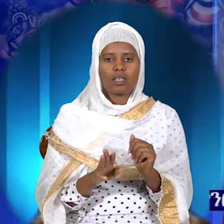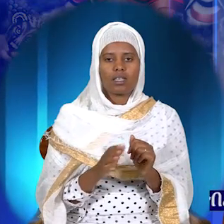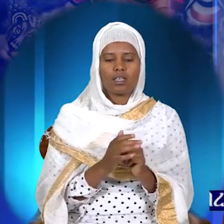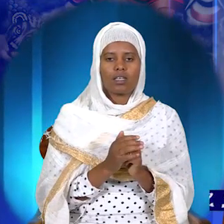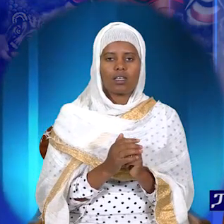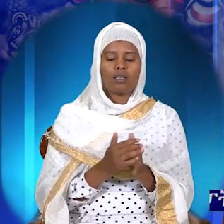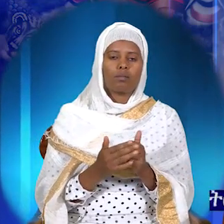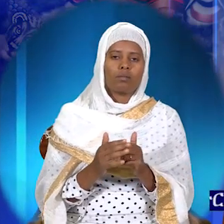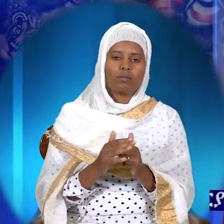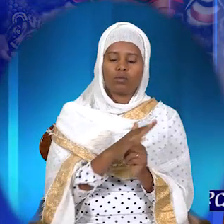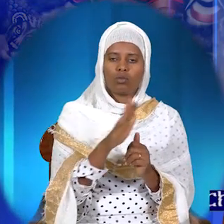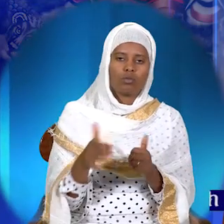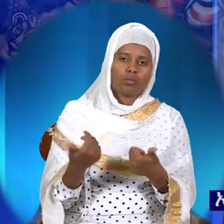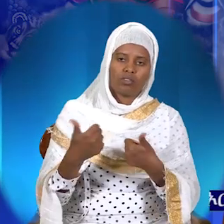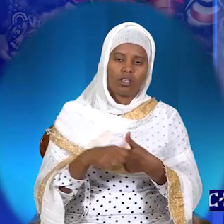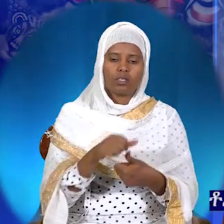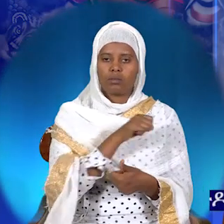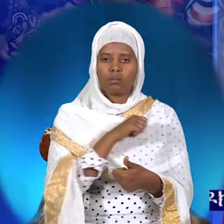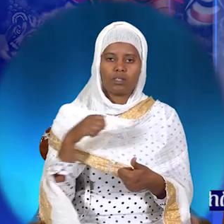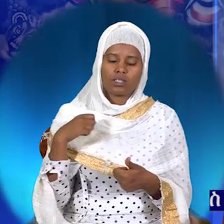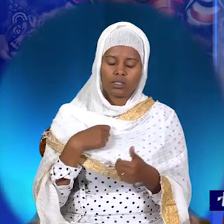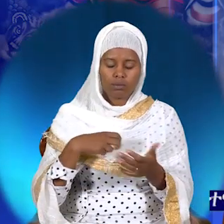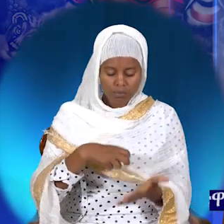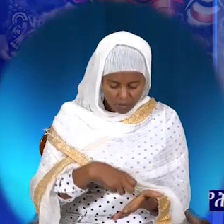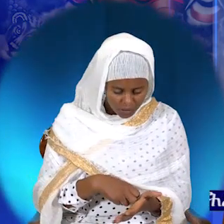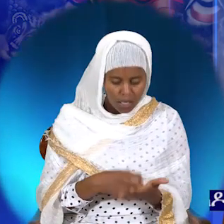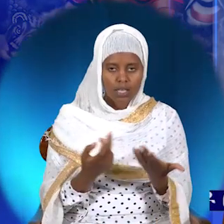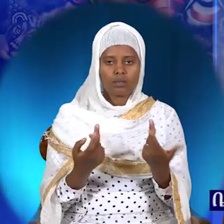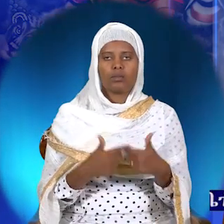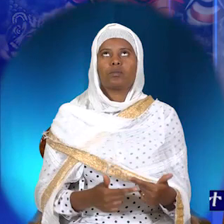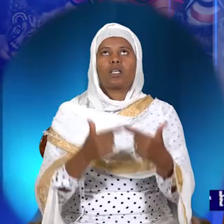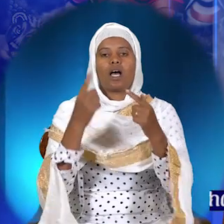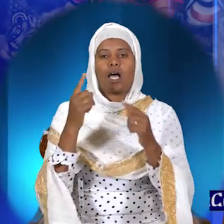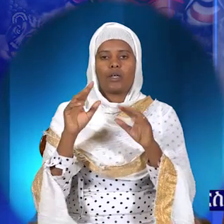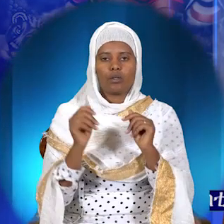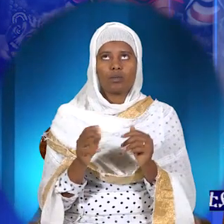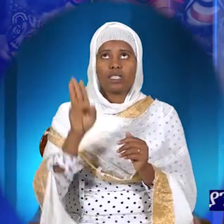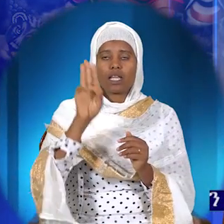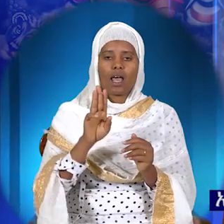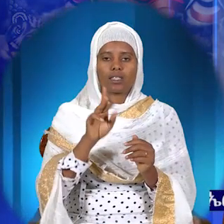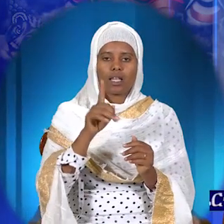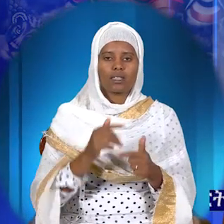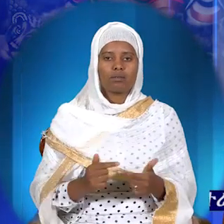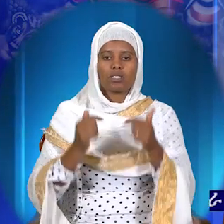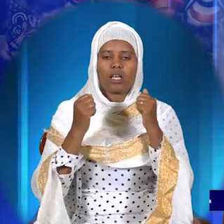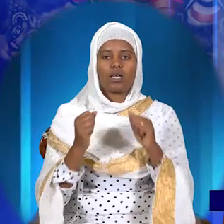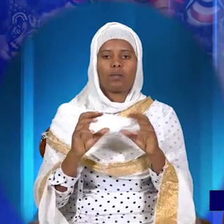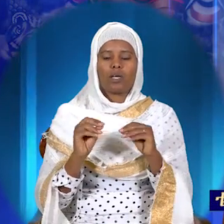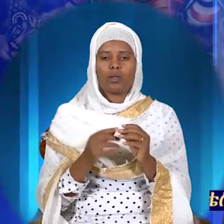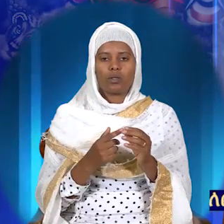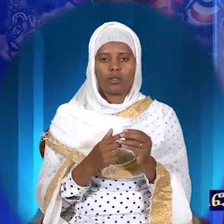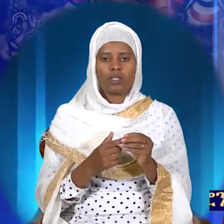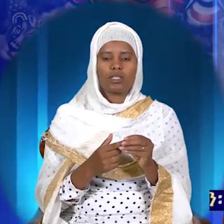ስላሴ ብኣገዛዝኣ ብፍቓድ ብሓይሊ ብመንግስቲ ብምስጋድ ብምምስጋን ሓደ እዮም። ንስላሴ ሓንቲ